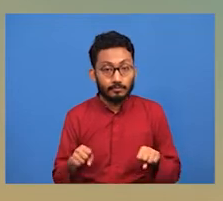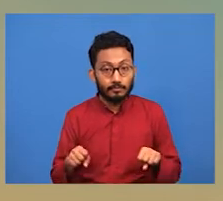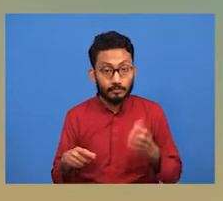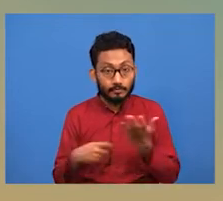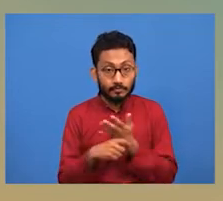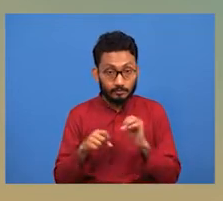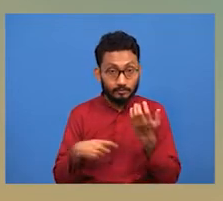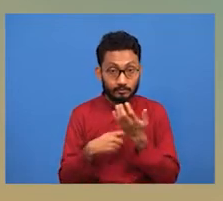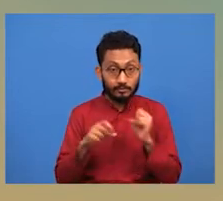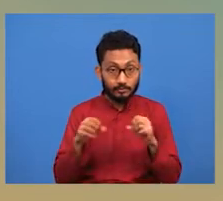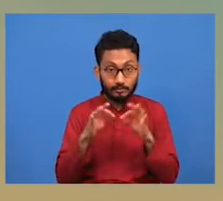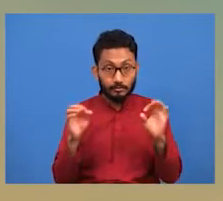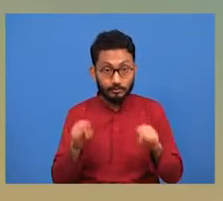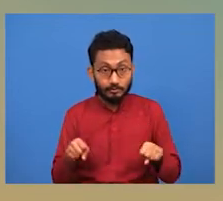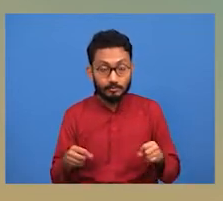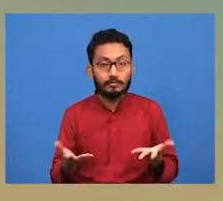maklumat tambahan.